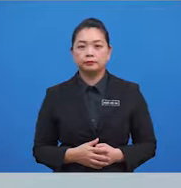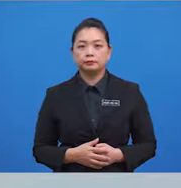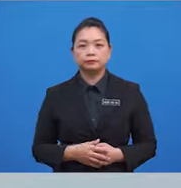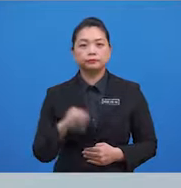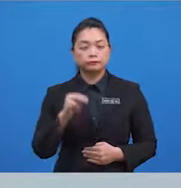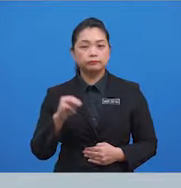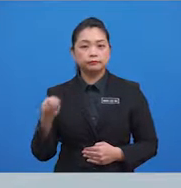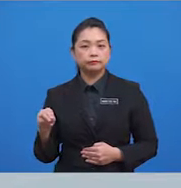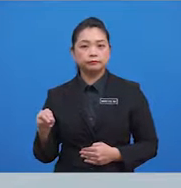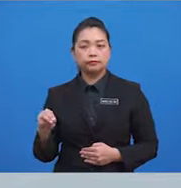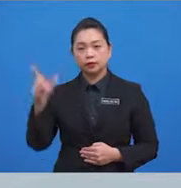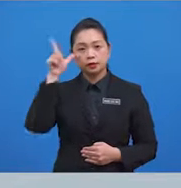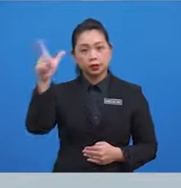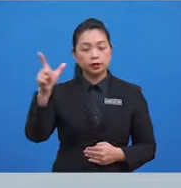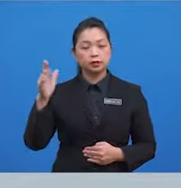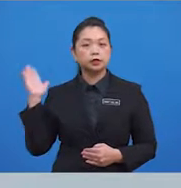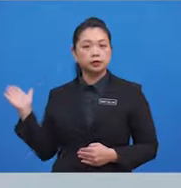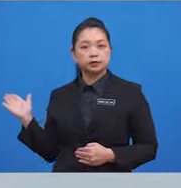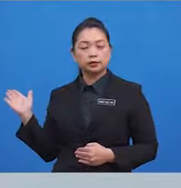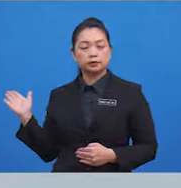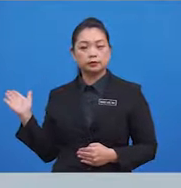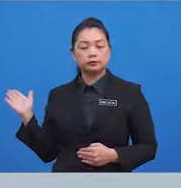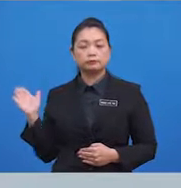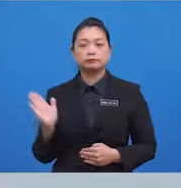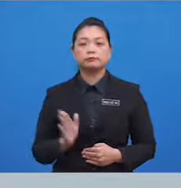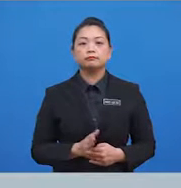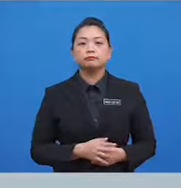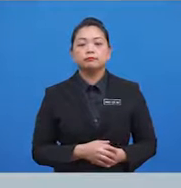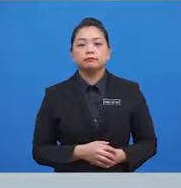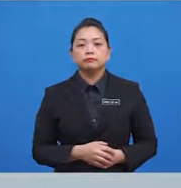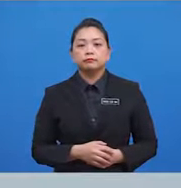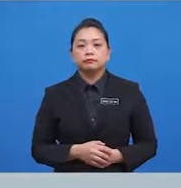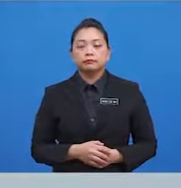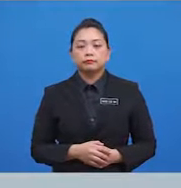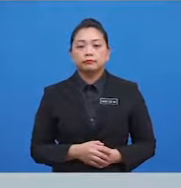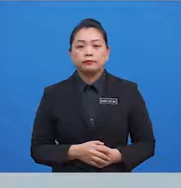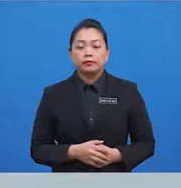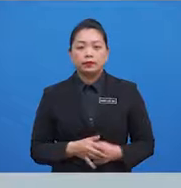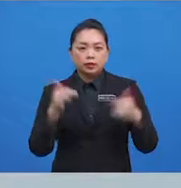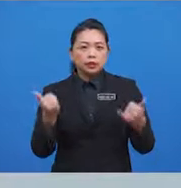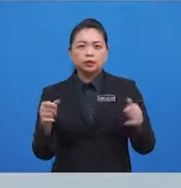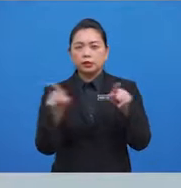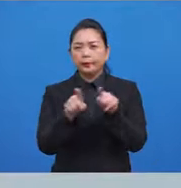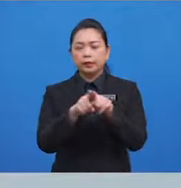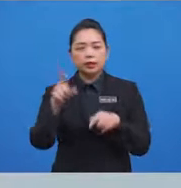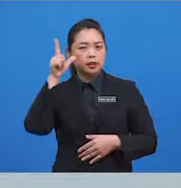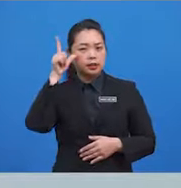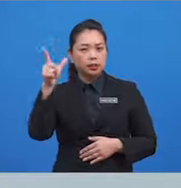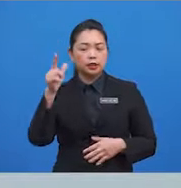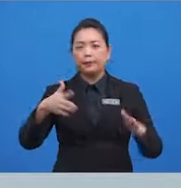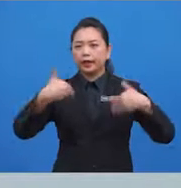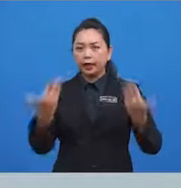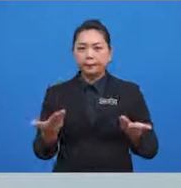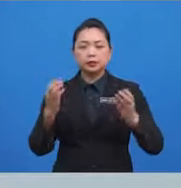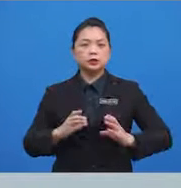Murid-murid, seterusnya kita lihat contoh bentangan yang kedua. Mari kita sama-sama lihat bagaimana